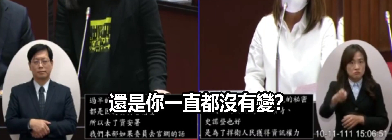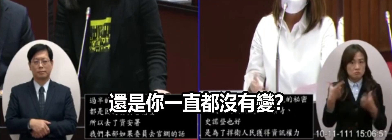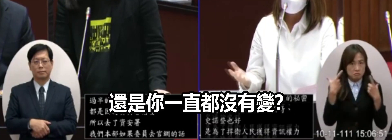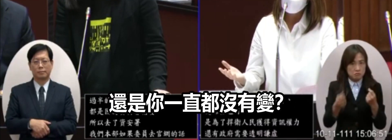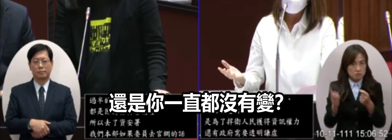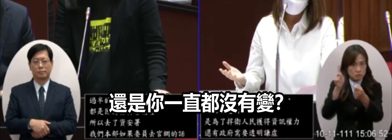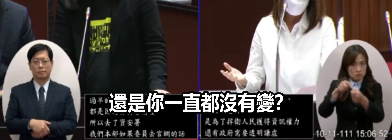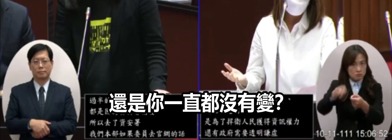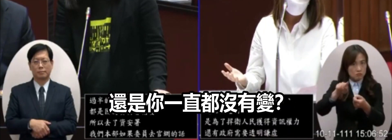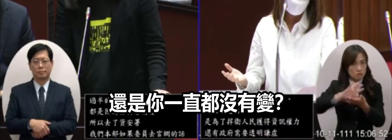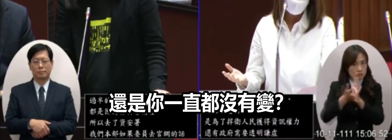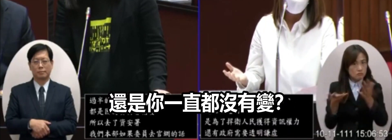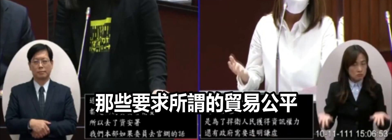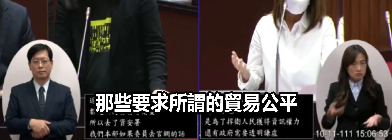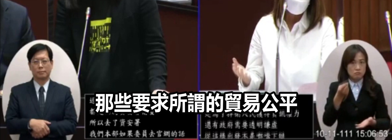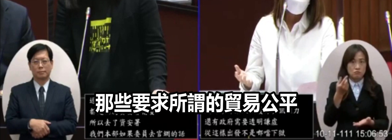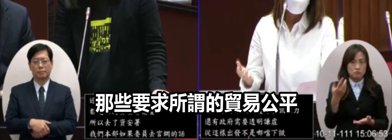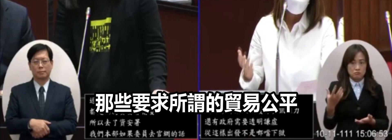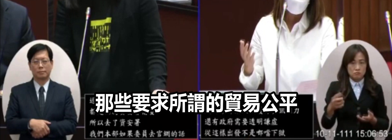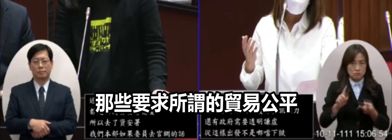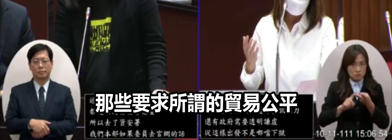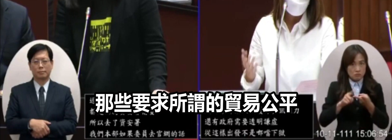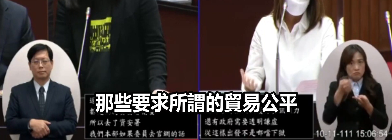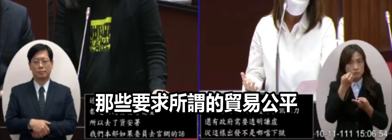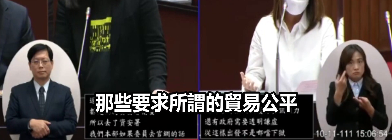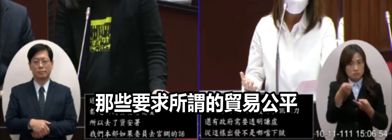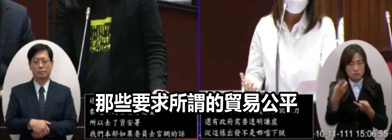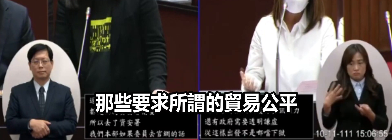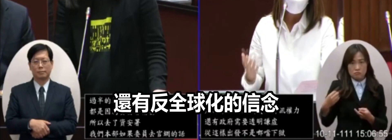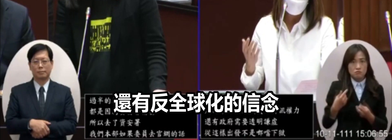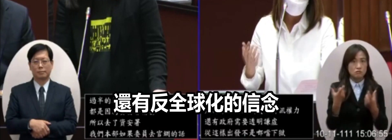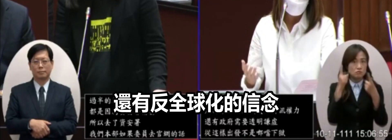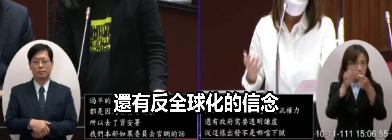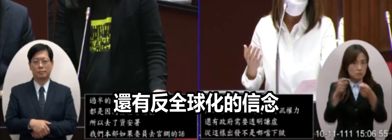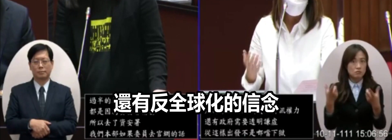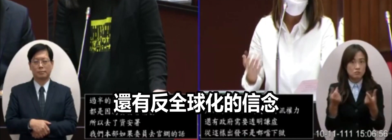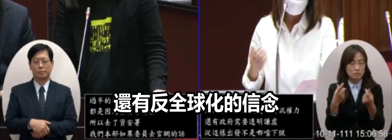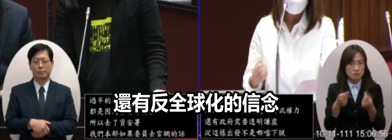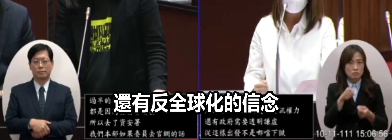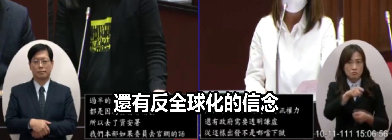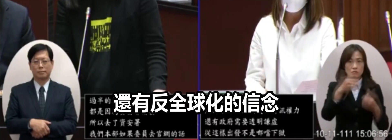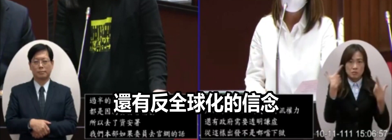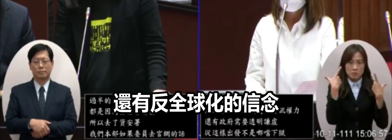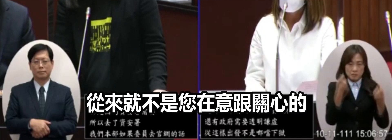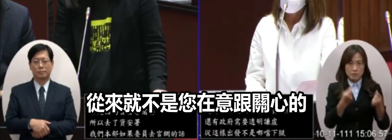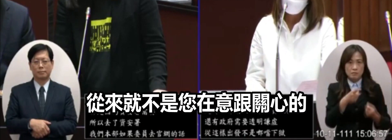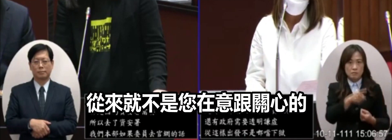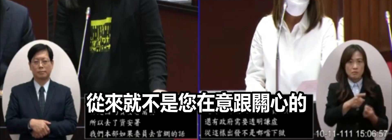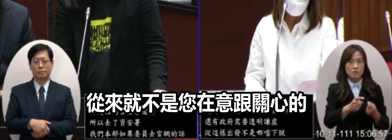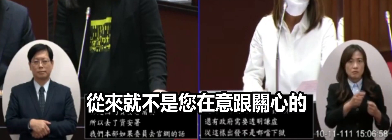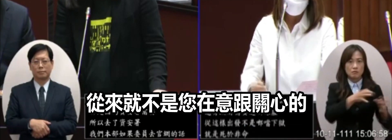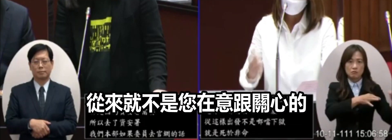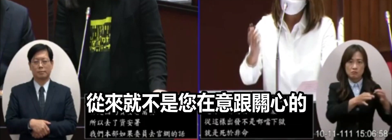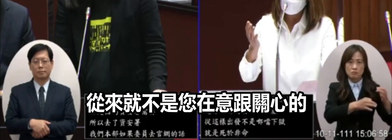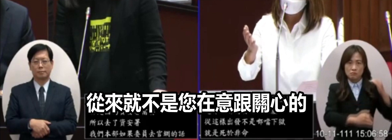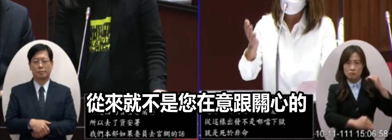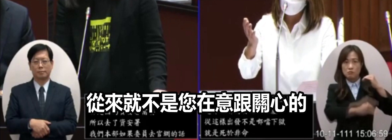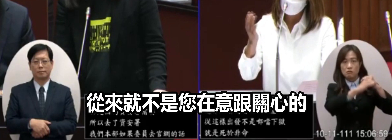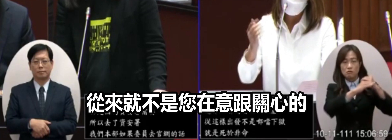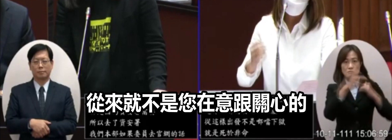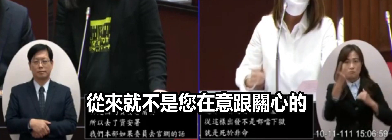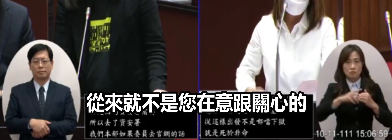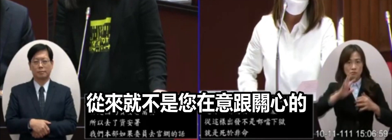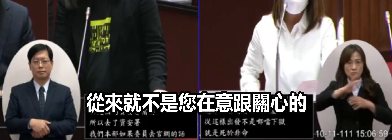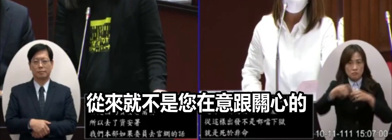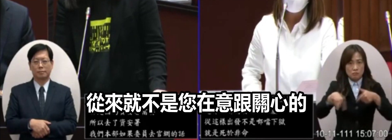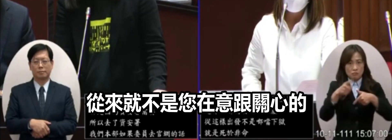还是你一直都没有变？那些要求所谓的贸易公平，还有反全球化的信念，从来就不是您在